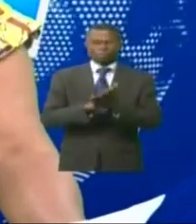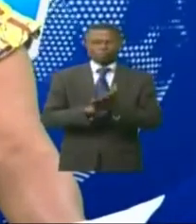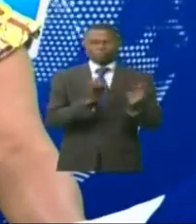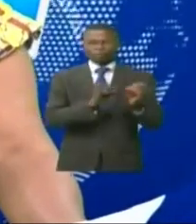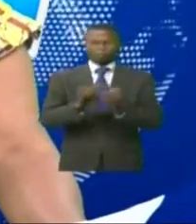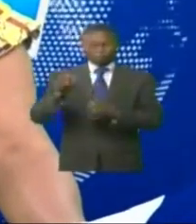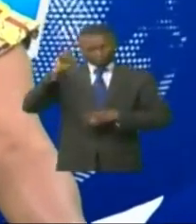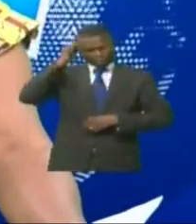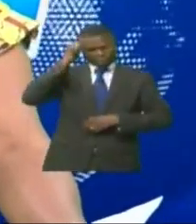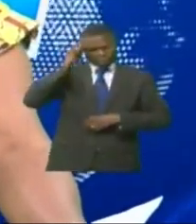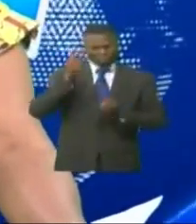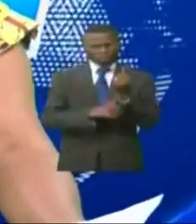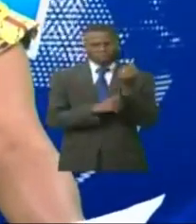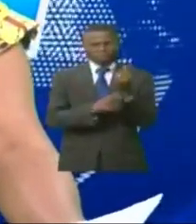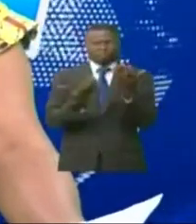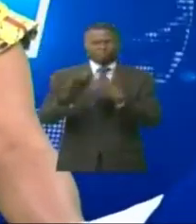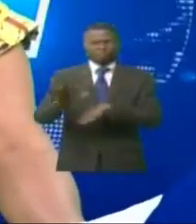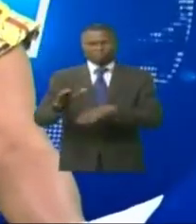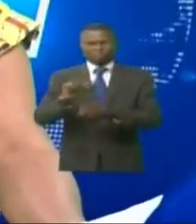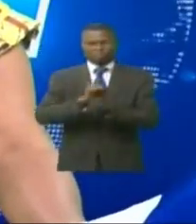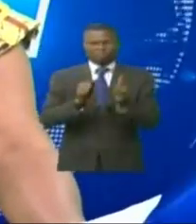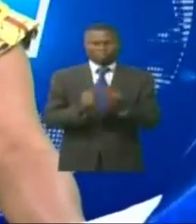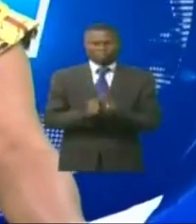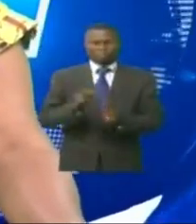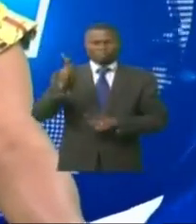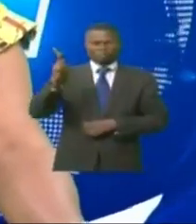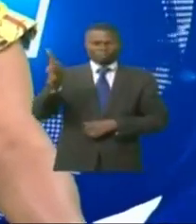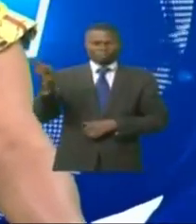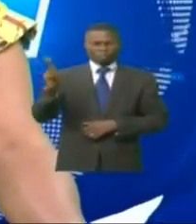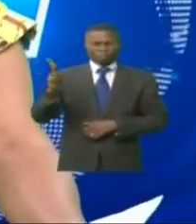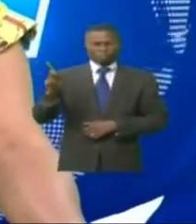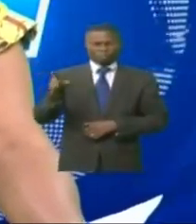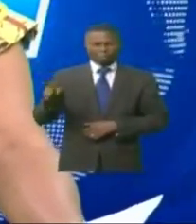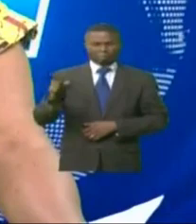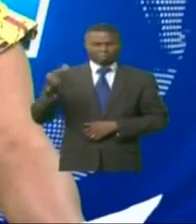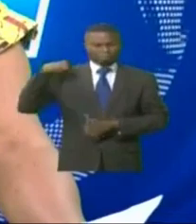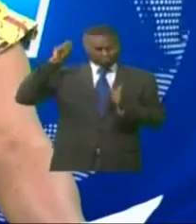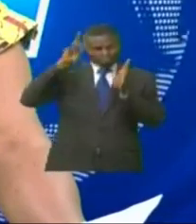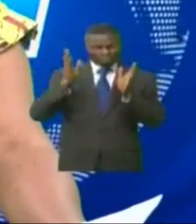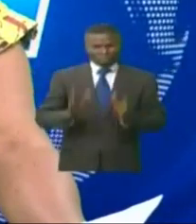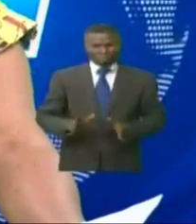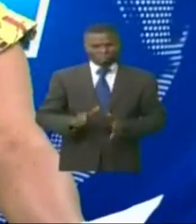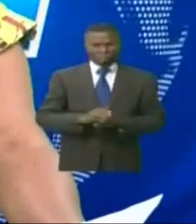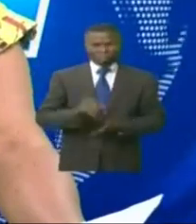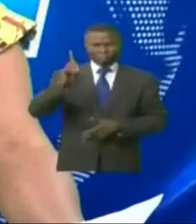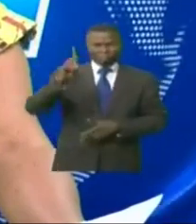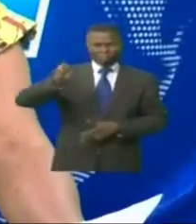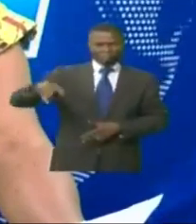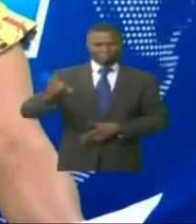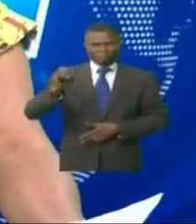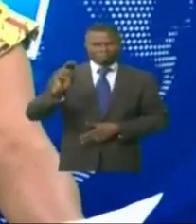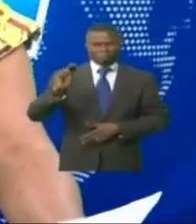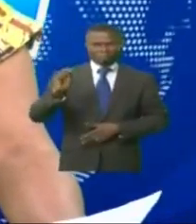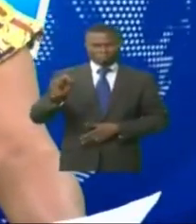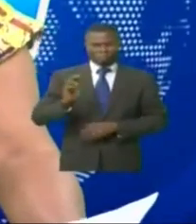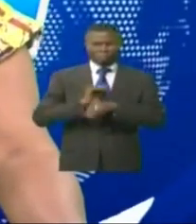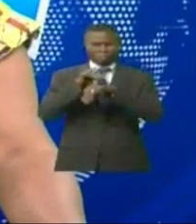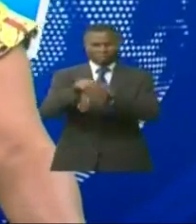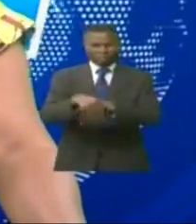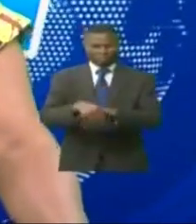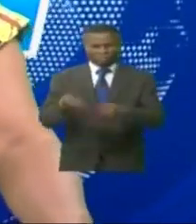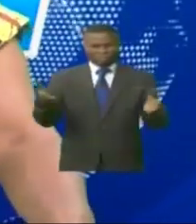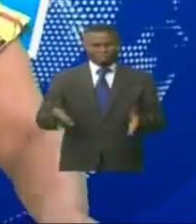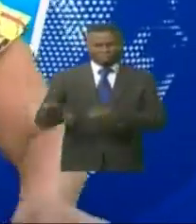en mémoire des victimes du phénomène Kamwena-Nsapu. Le gouverneur John Kabea Shikai a pris part à cette